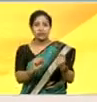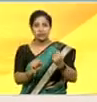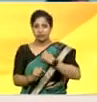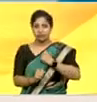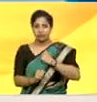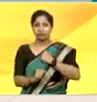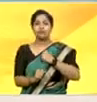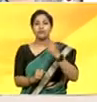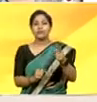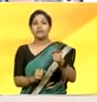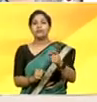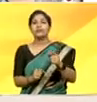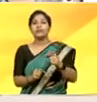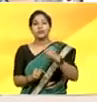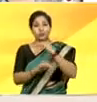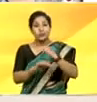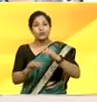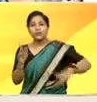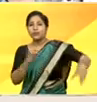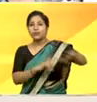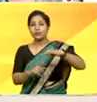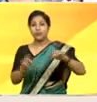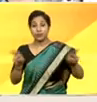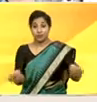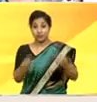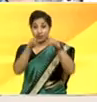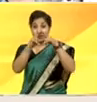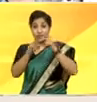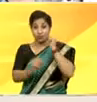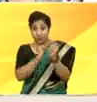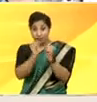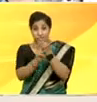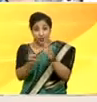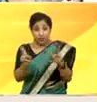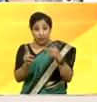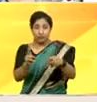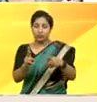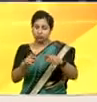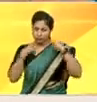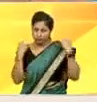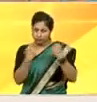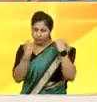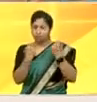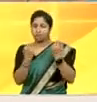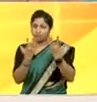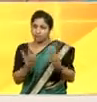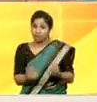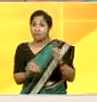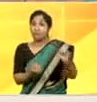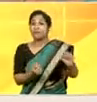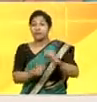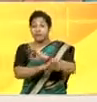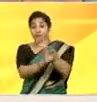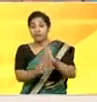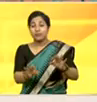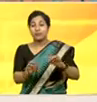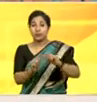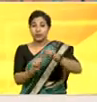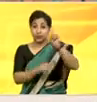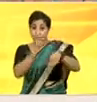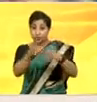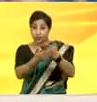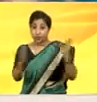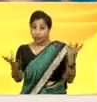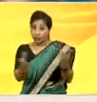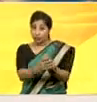हमारे एथलीट्स पेरिस ओलंपिक की तैयारियों में जी जान से जुटे हुए थे। सभी खिलाड़ियों को मिला